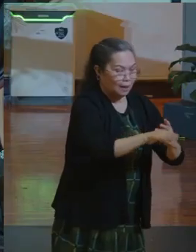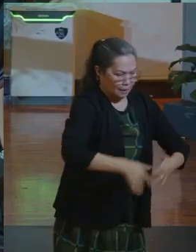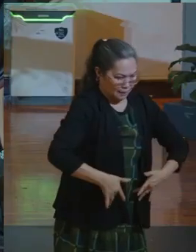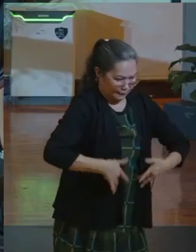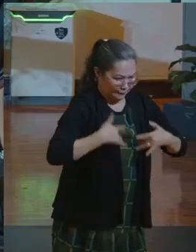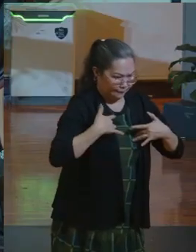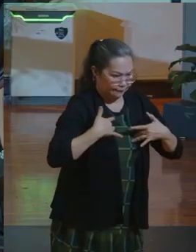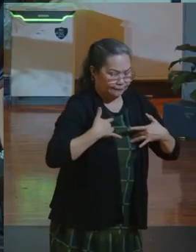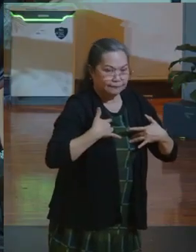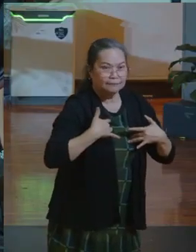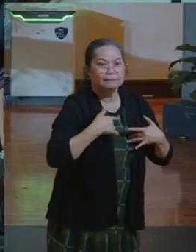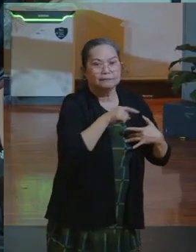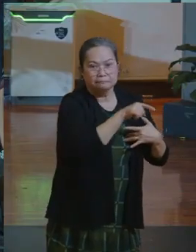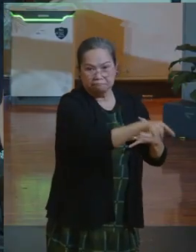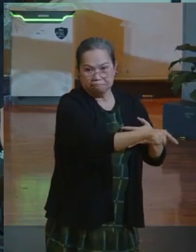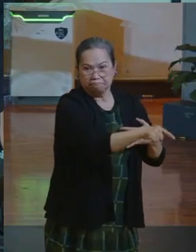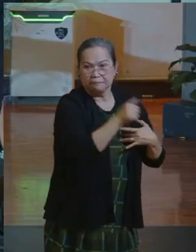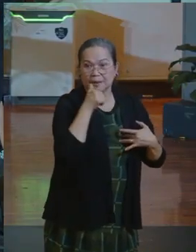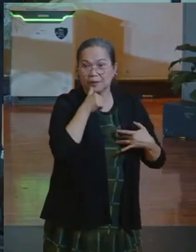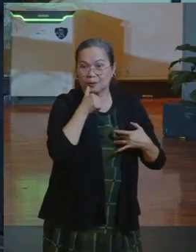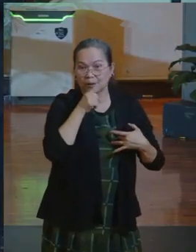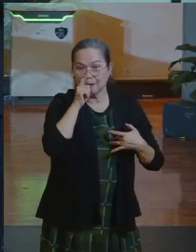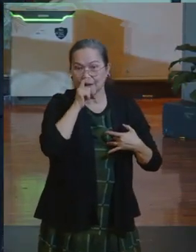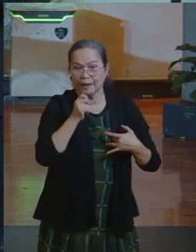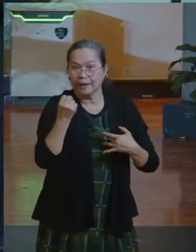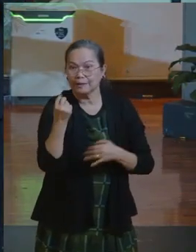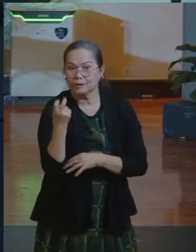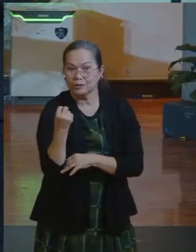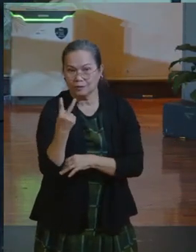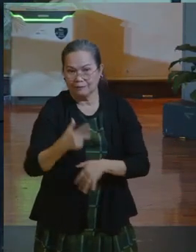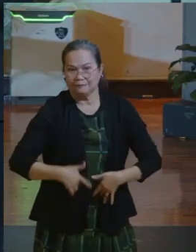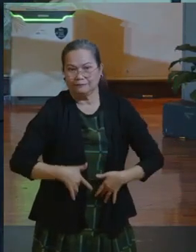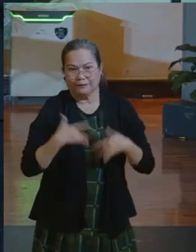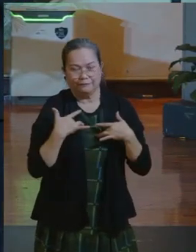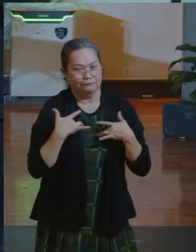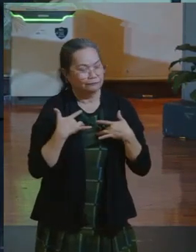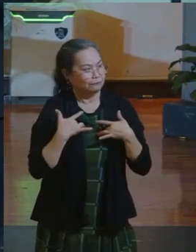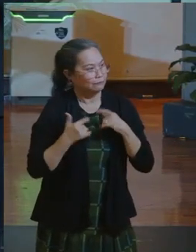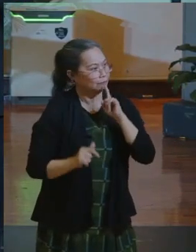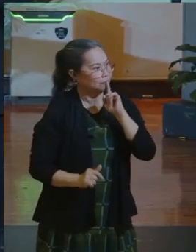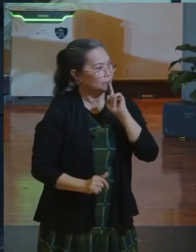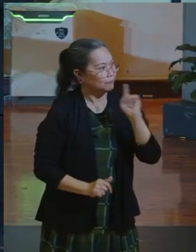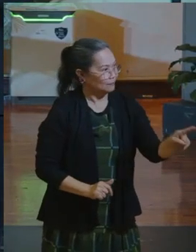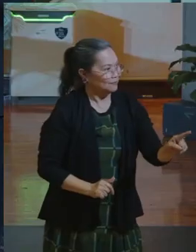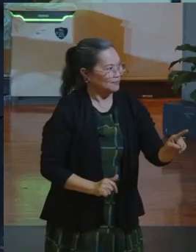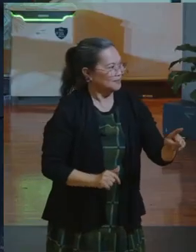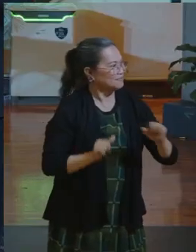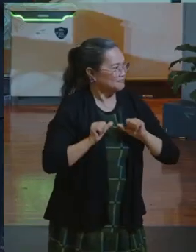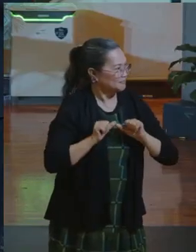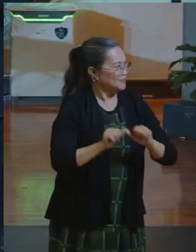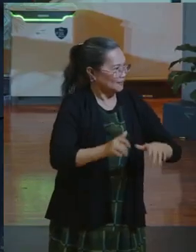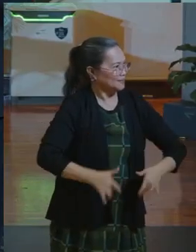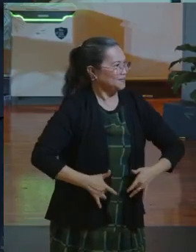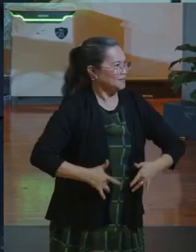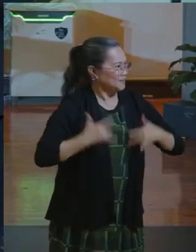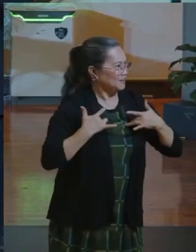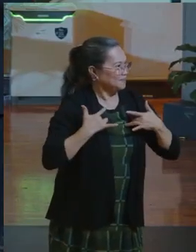buhay, ang buhay niya ay bumalik at siya ay nagpatuloy.